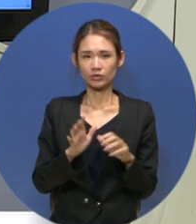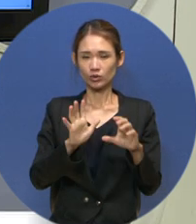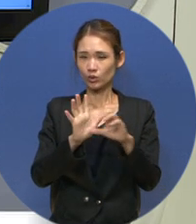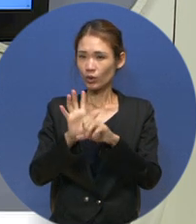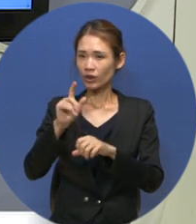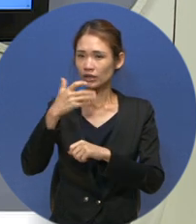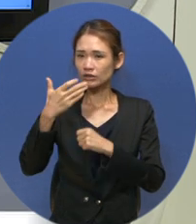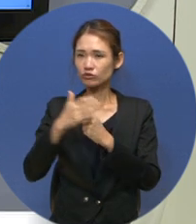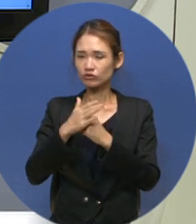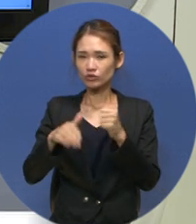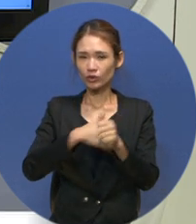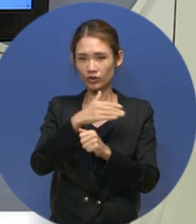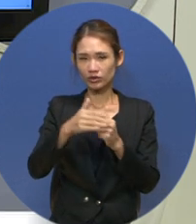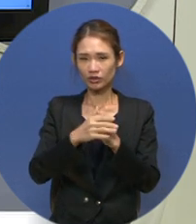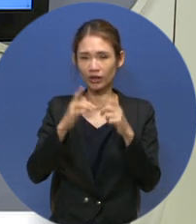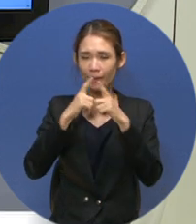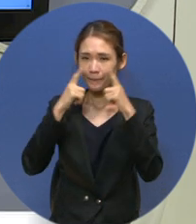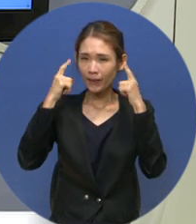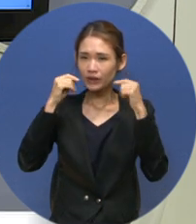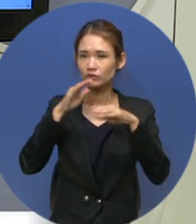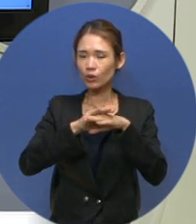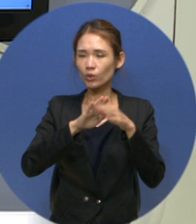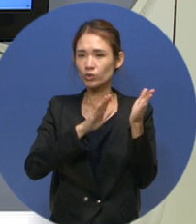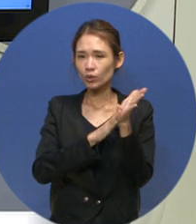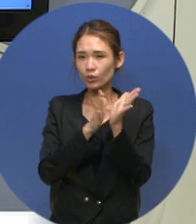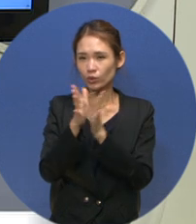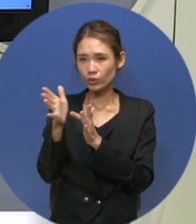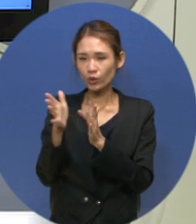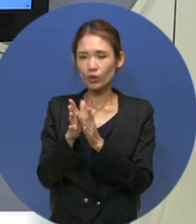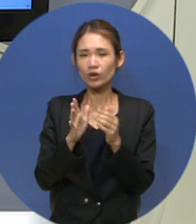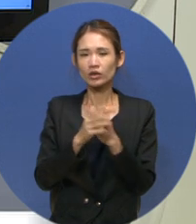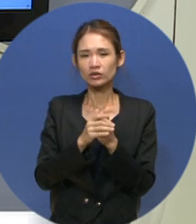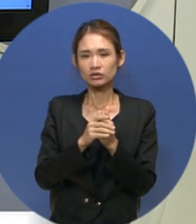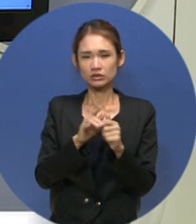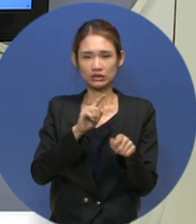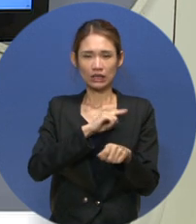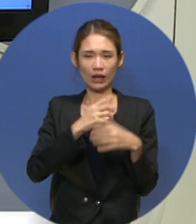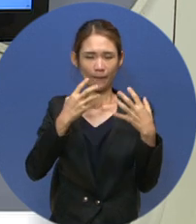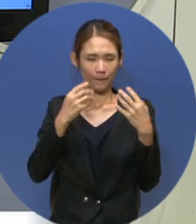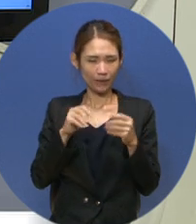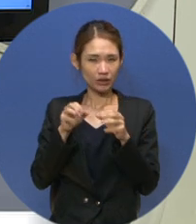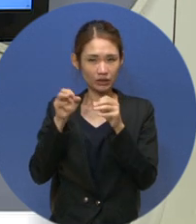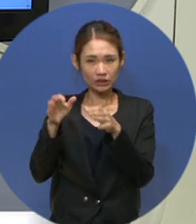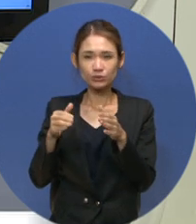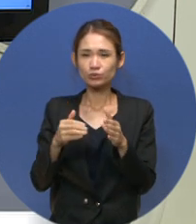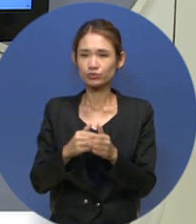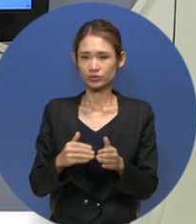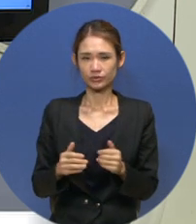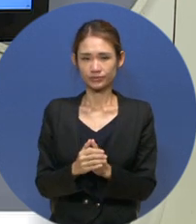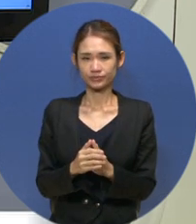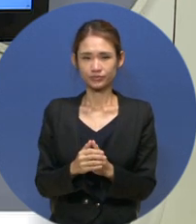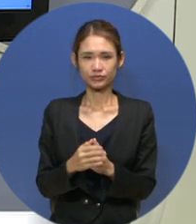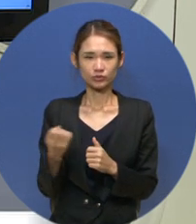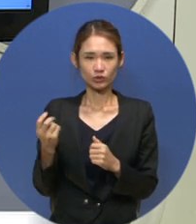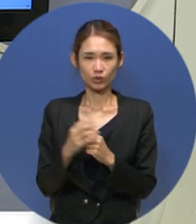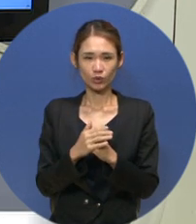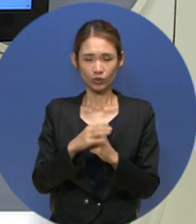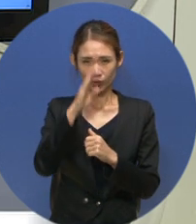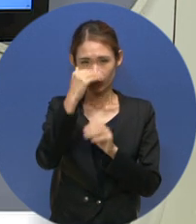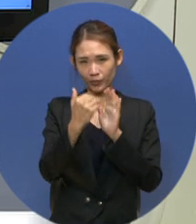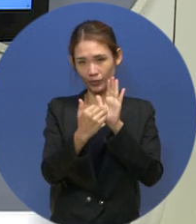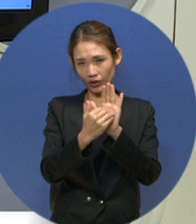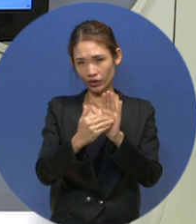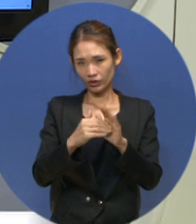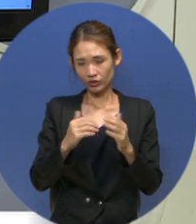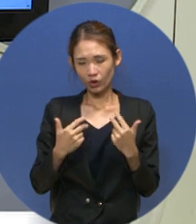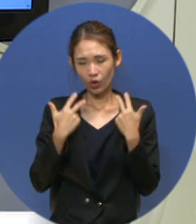알고 사태로 마스크 손소독제 된 방역 물품이 가장 많이 기타 됐습니다 또 방역 최전선에서